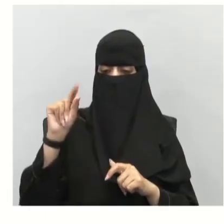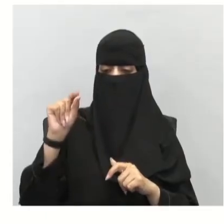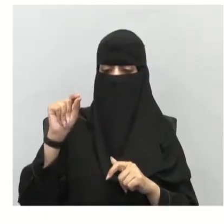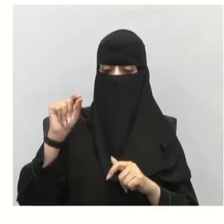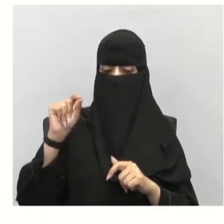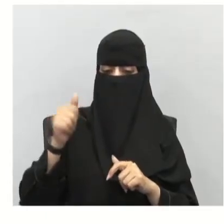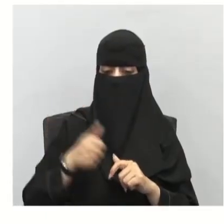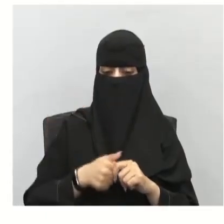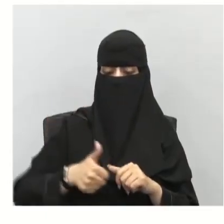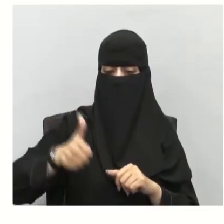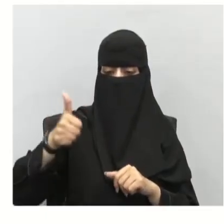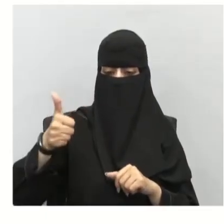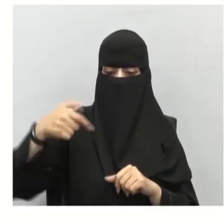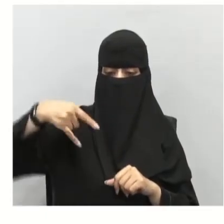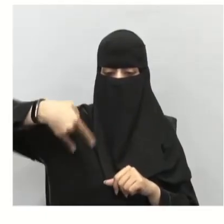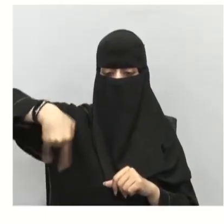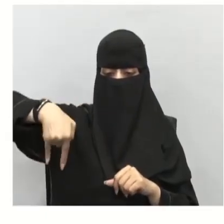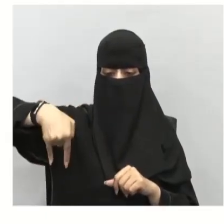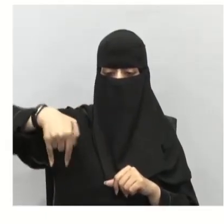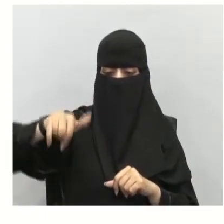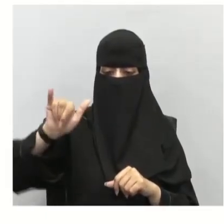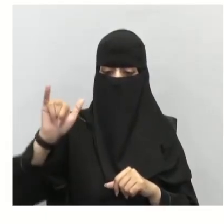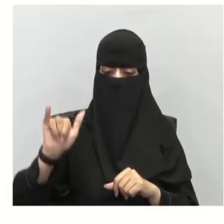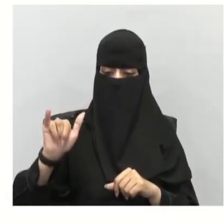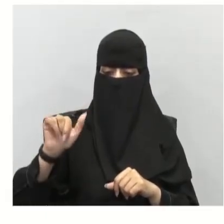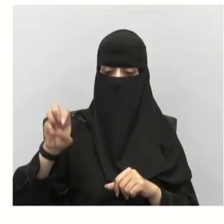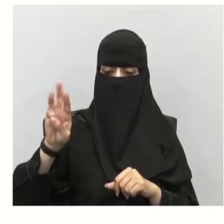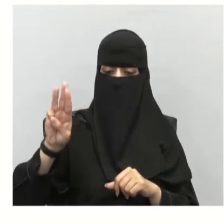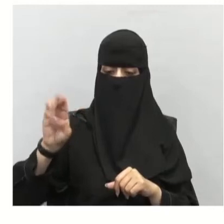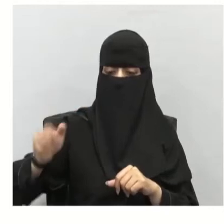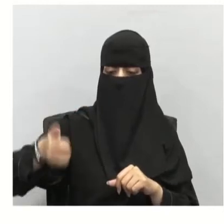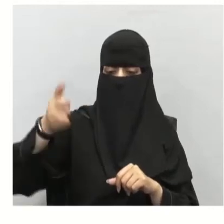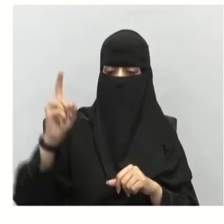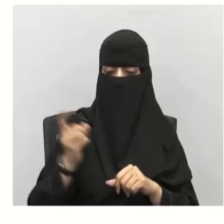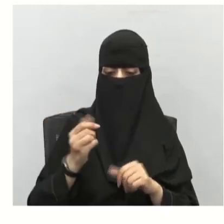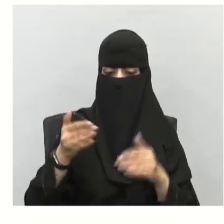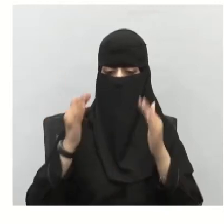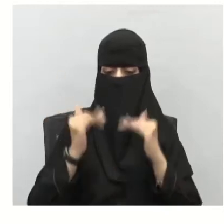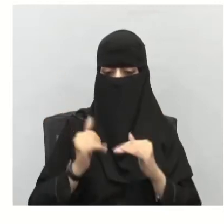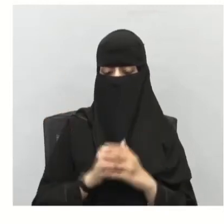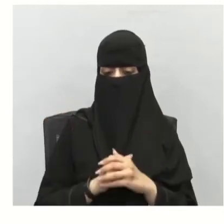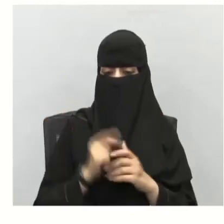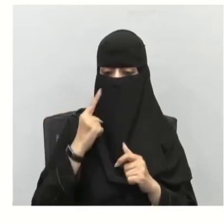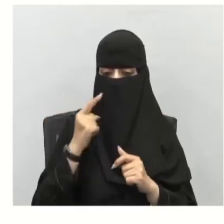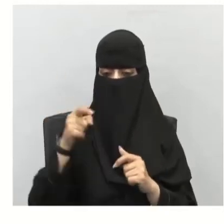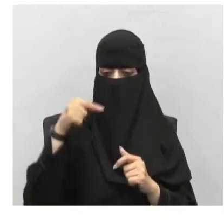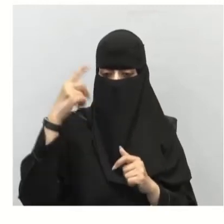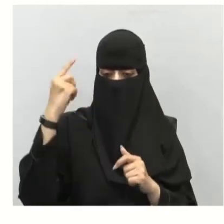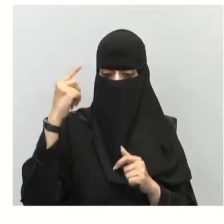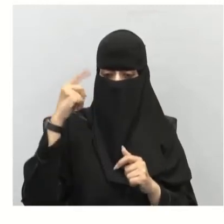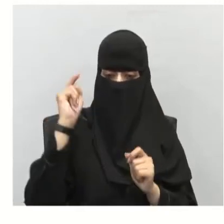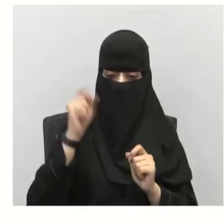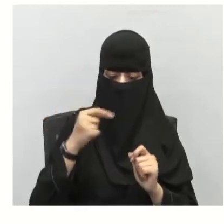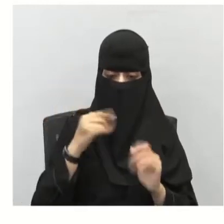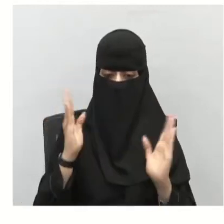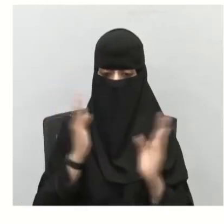أحسنتم أحسنتم، الإيثار. فقرة باء: أذكر موقفا آثرت